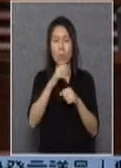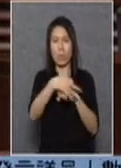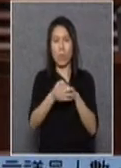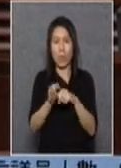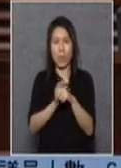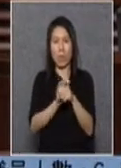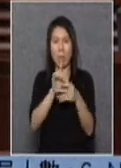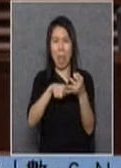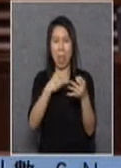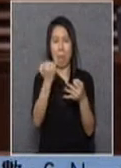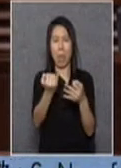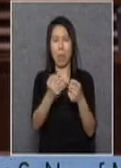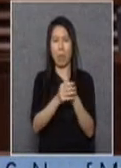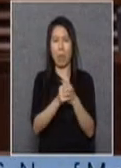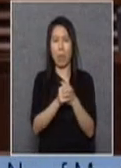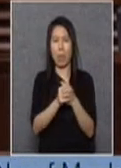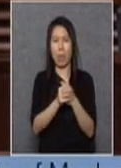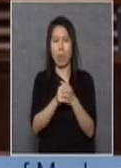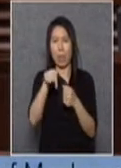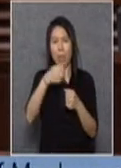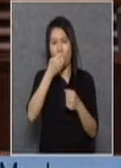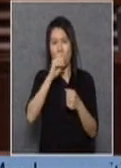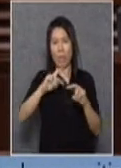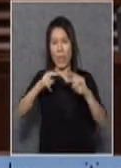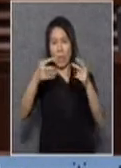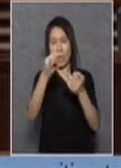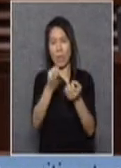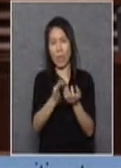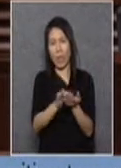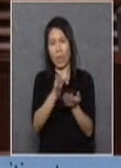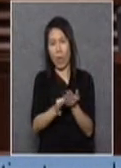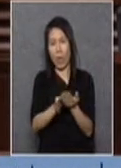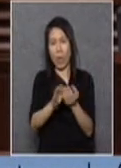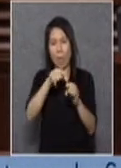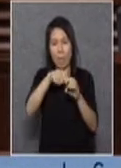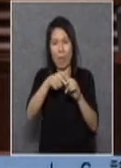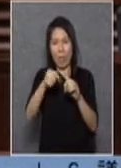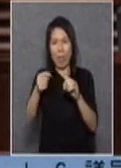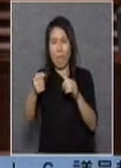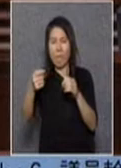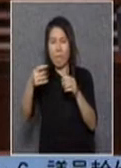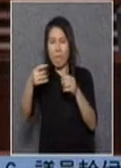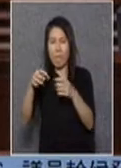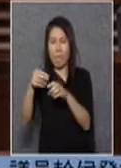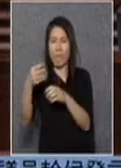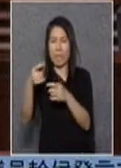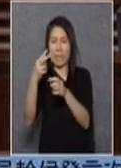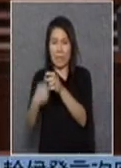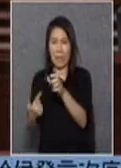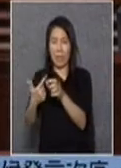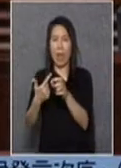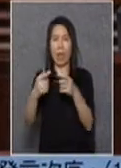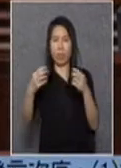名，就是我們是已發展的地方貧富懸殊最差的一個地